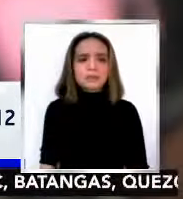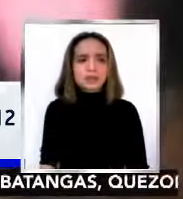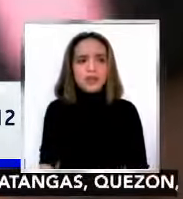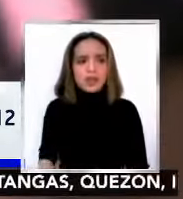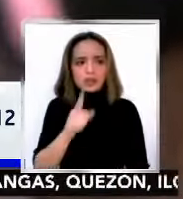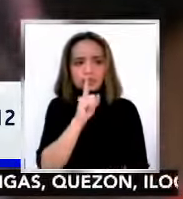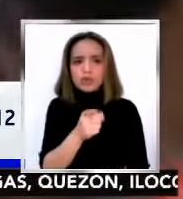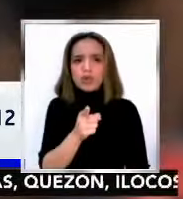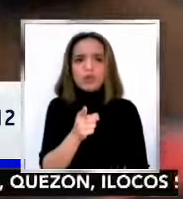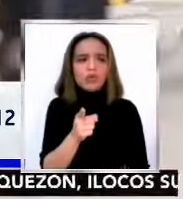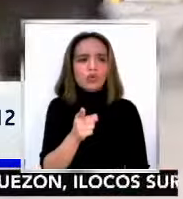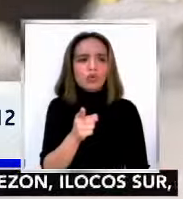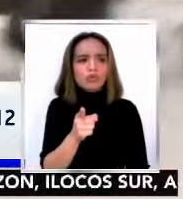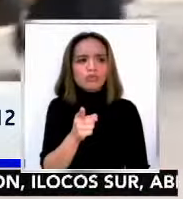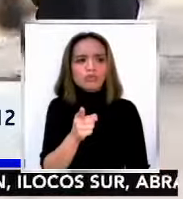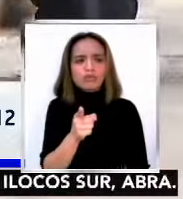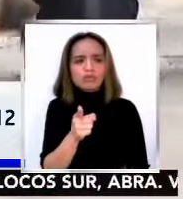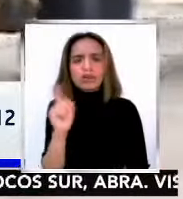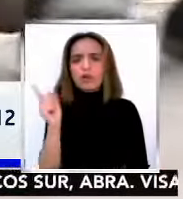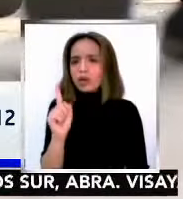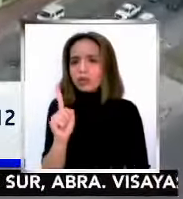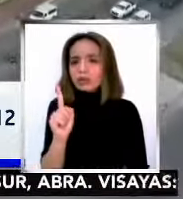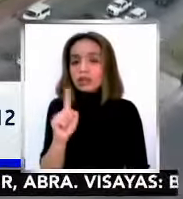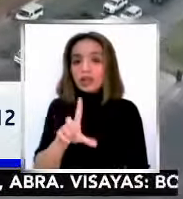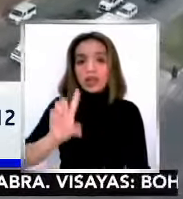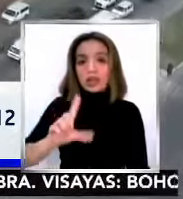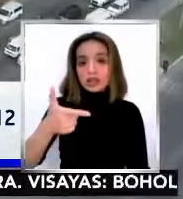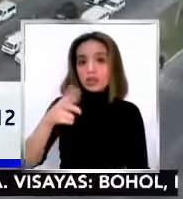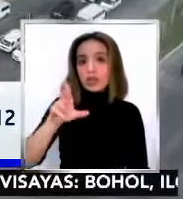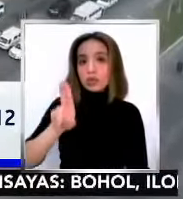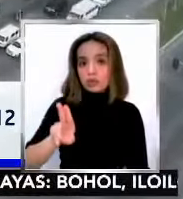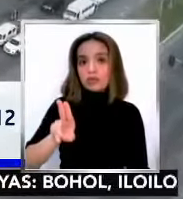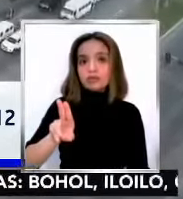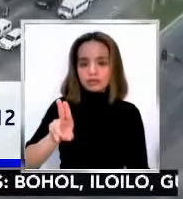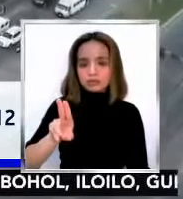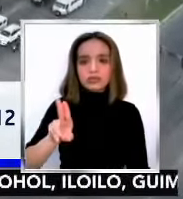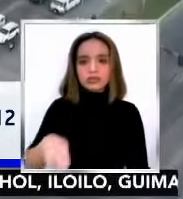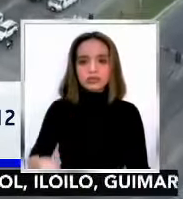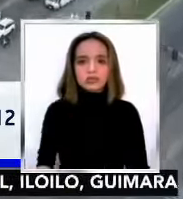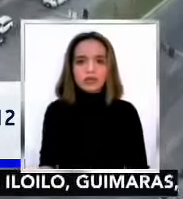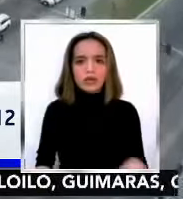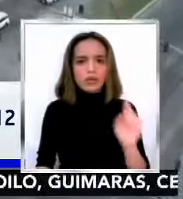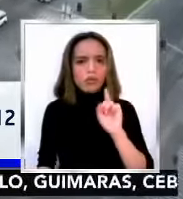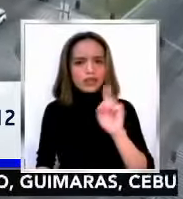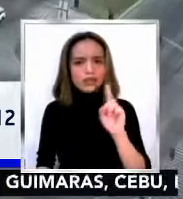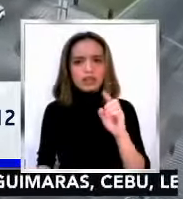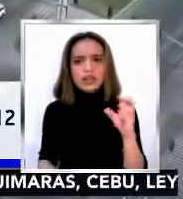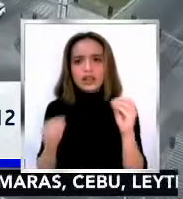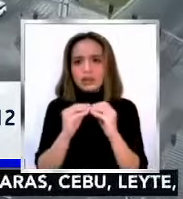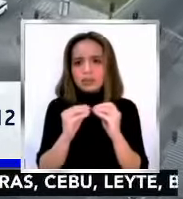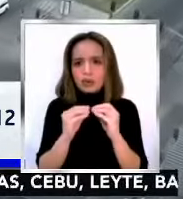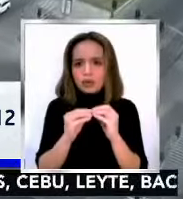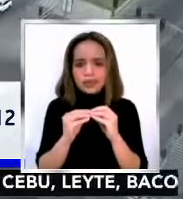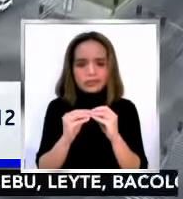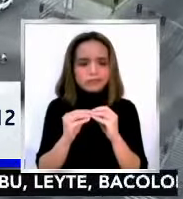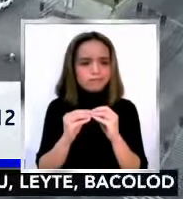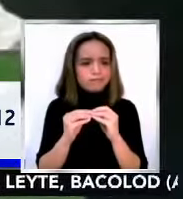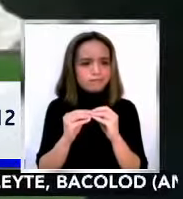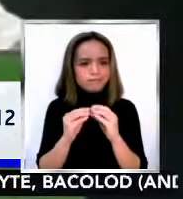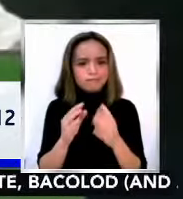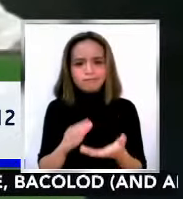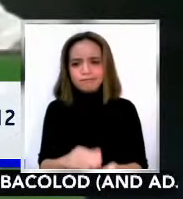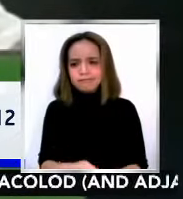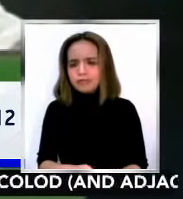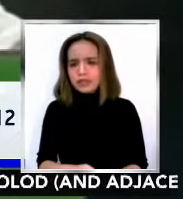po natin ang mga local government units ng wider latitude and discretion at